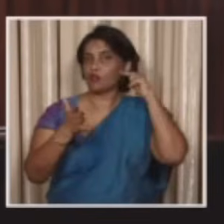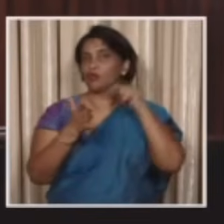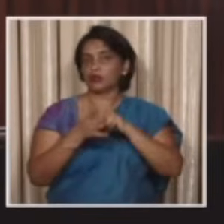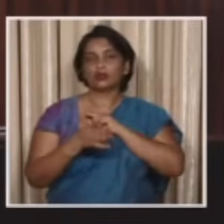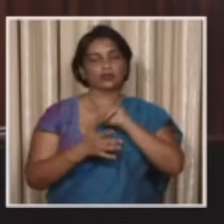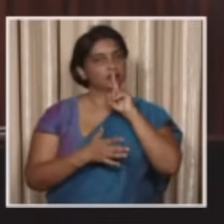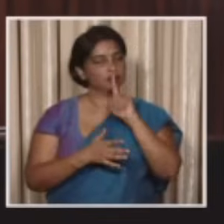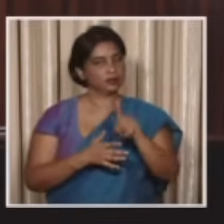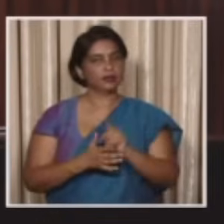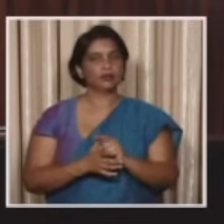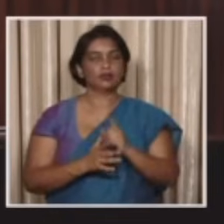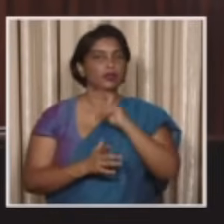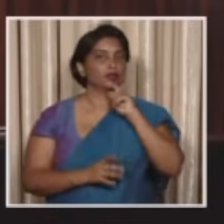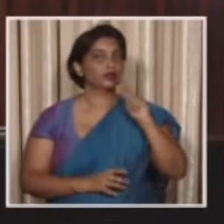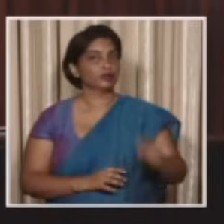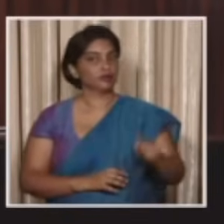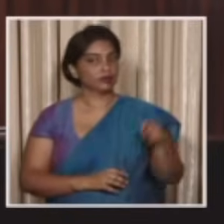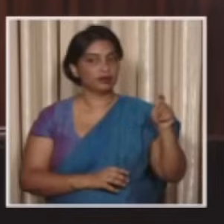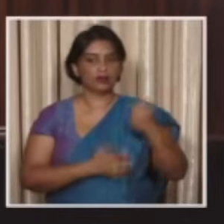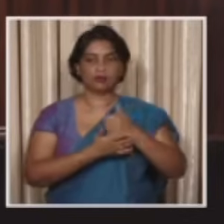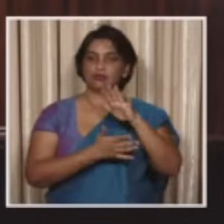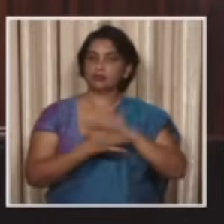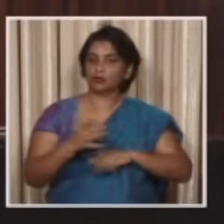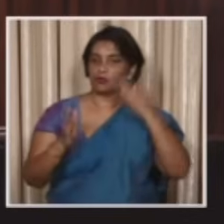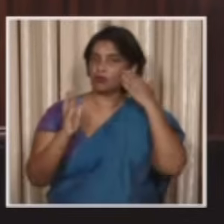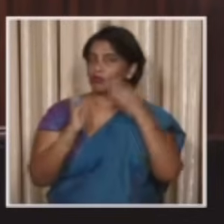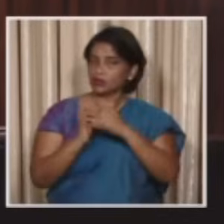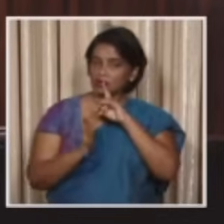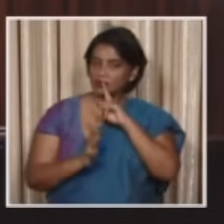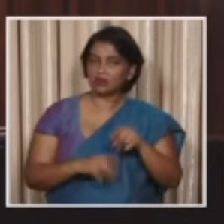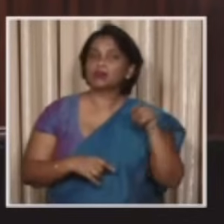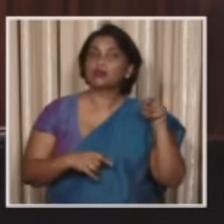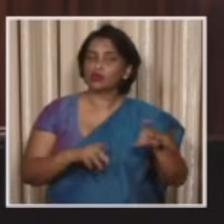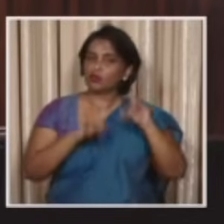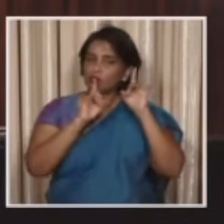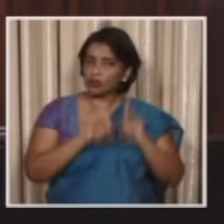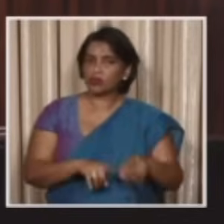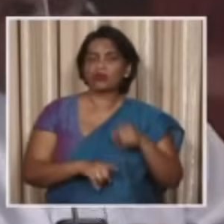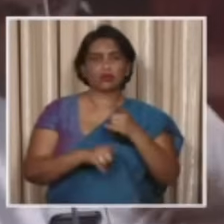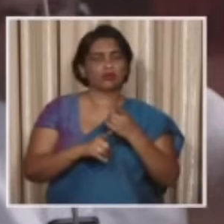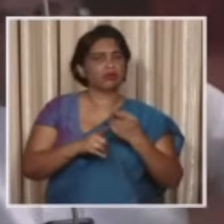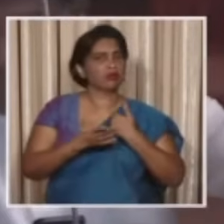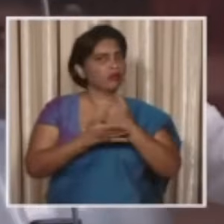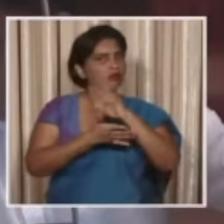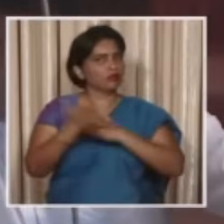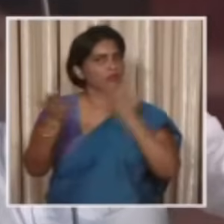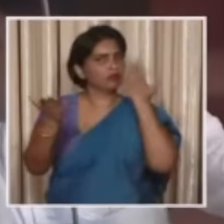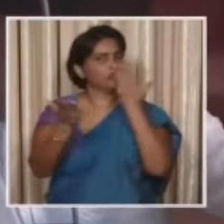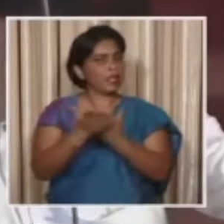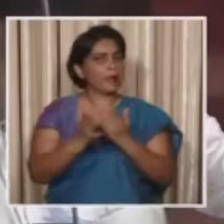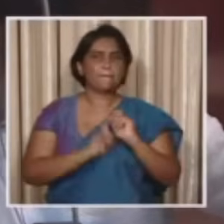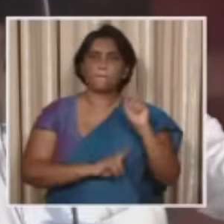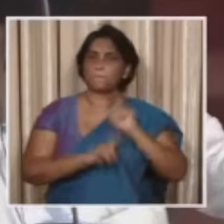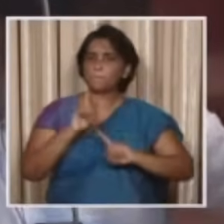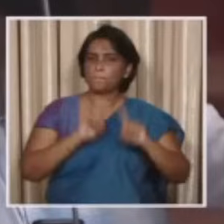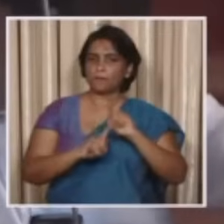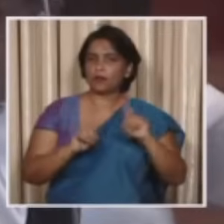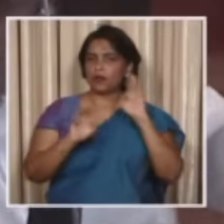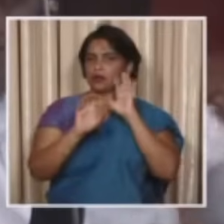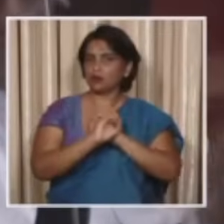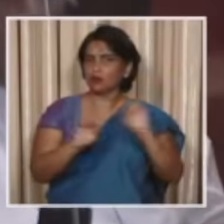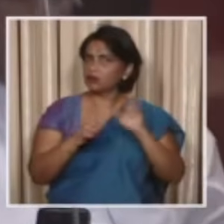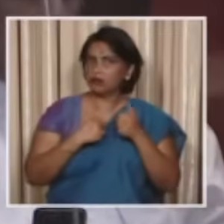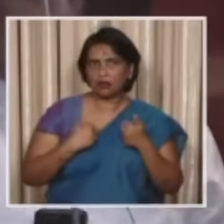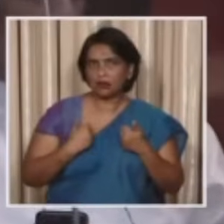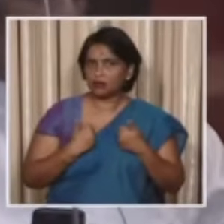කරනවා. අග්‍රනිශ්චකාරතුමා ඒපු ලිපියක් ගැන සඳහන් කරනවා. මෙහෙම ඔබතුමාට ලියන ලිපි පාර්ලිමේන්තුවේ හෙළිදරව් කිරීම